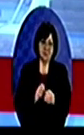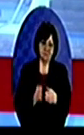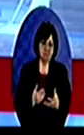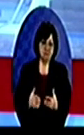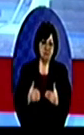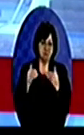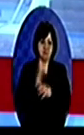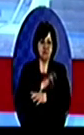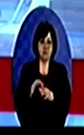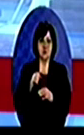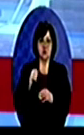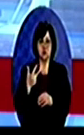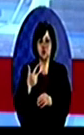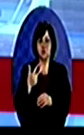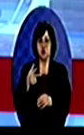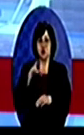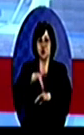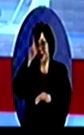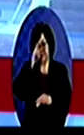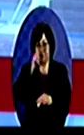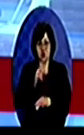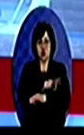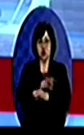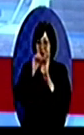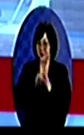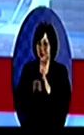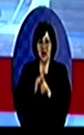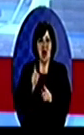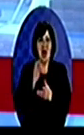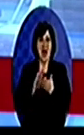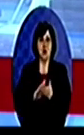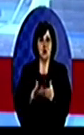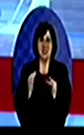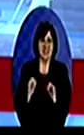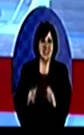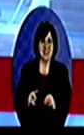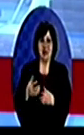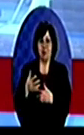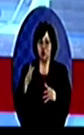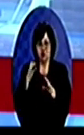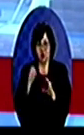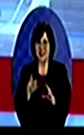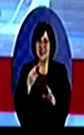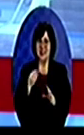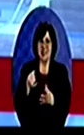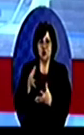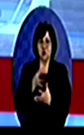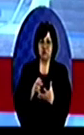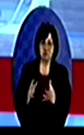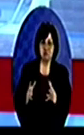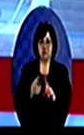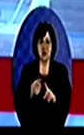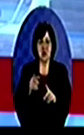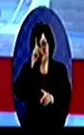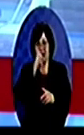3 дугаар төвлөнг энэхүү төслийн хүрээнд ариутгалын тасаг болоод нэг судлалын лабораторийн тоног төхөөрөмжтэй болсон байна. Ингэснээр эмнэлгийн халдвар ариутгал